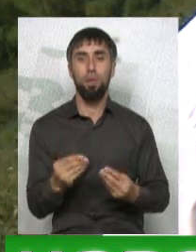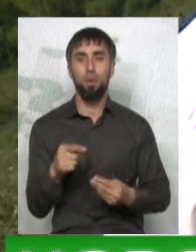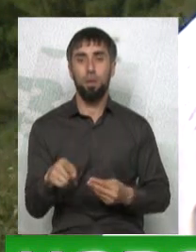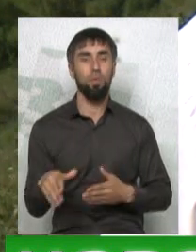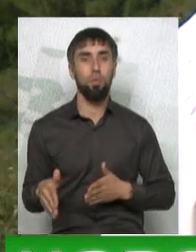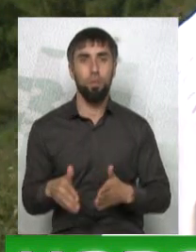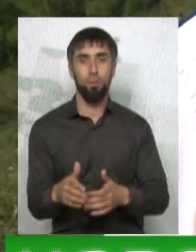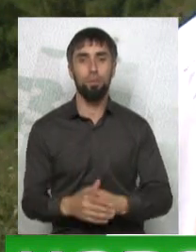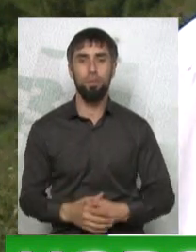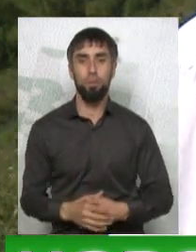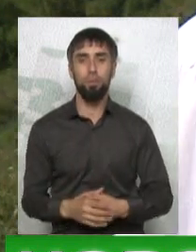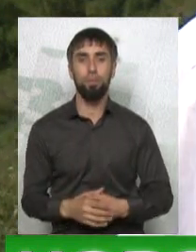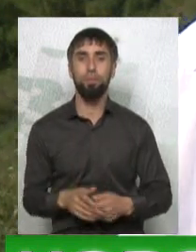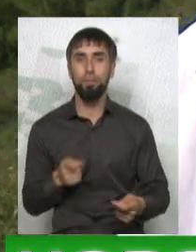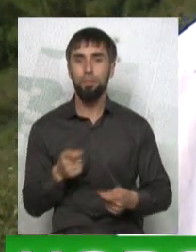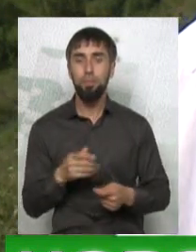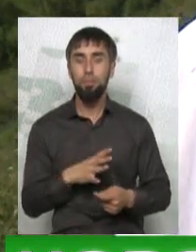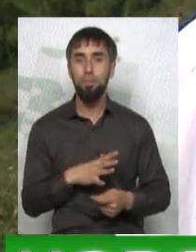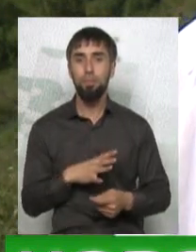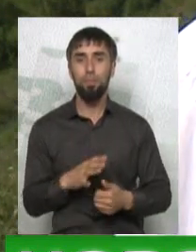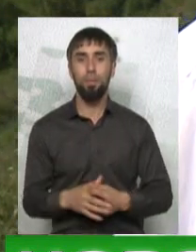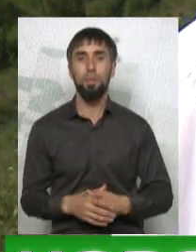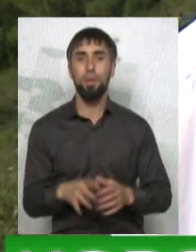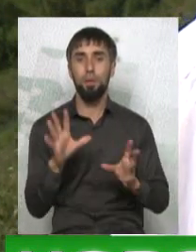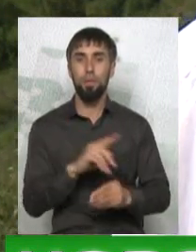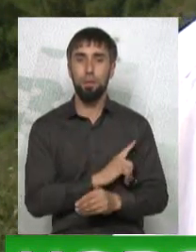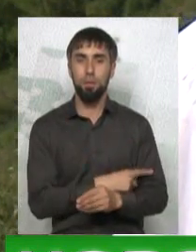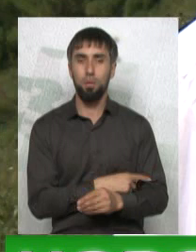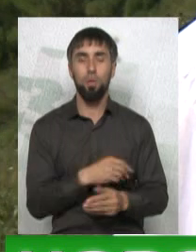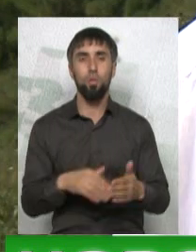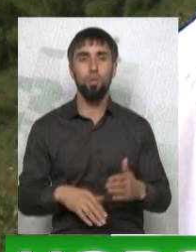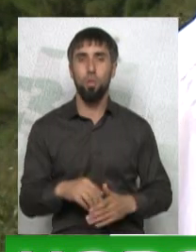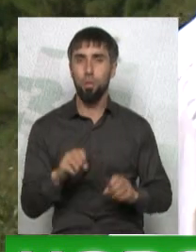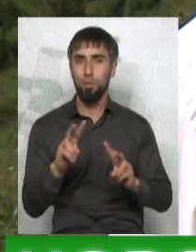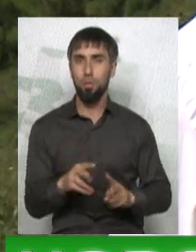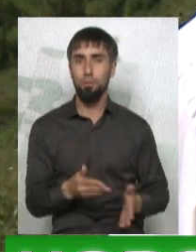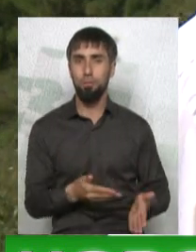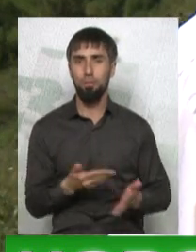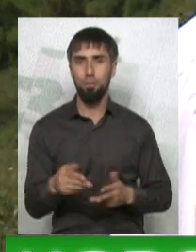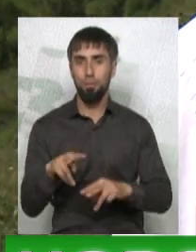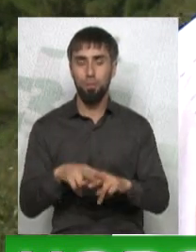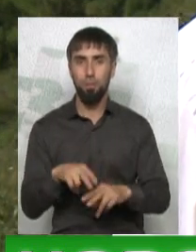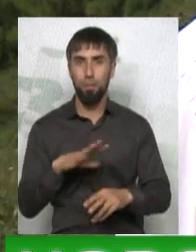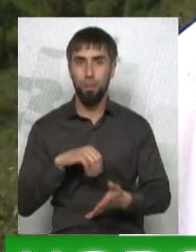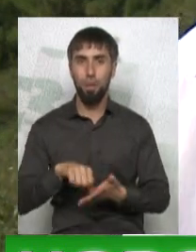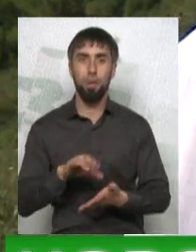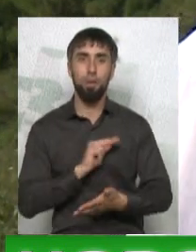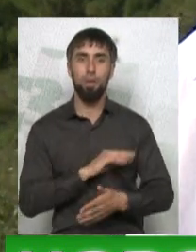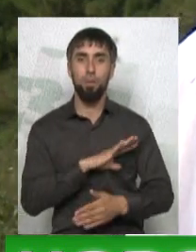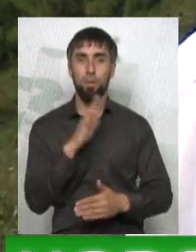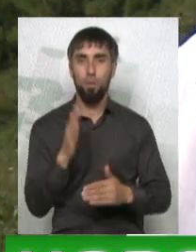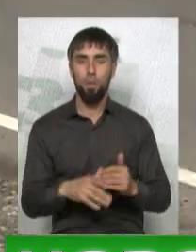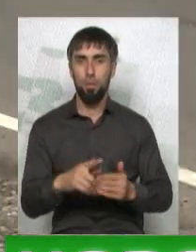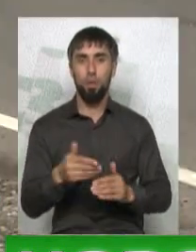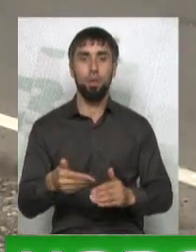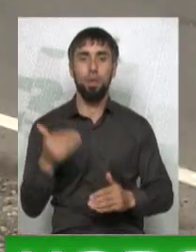этой дороги, руководством были мобилизованы все силы, их лучших специалисты были привлечены, и работы были завершены в